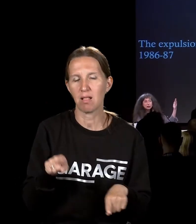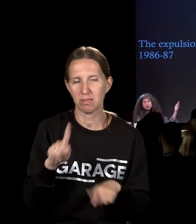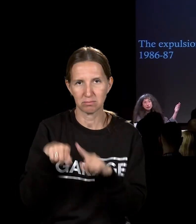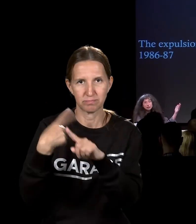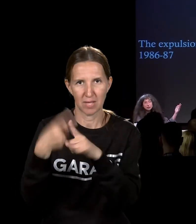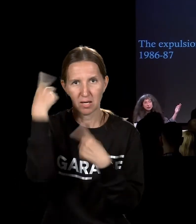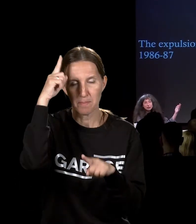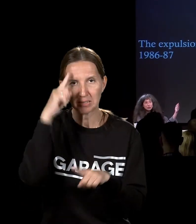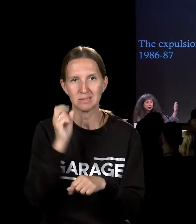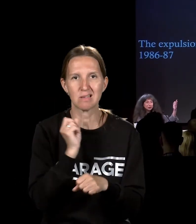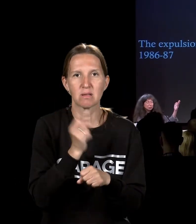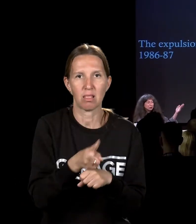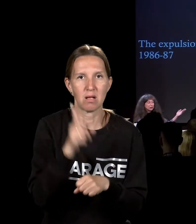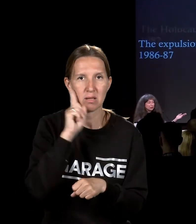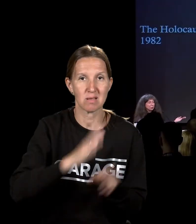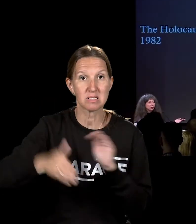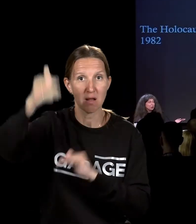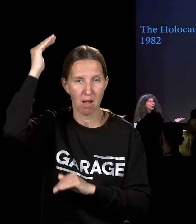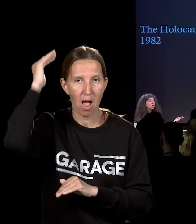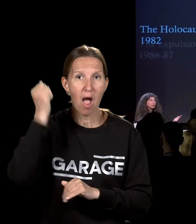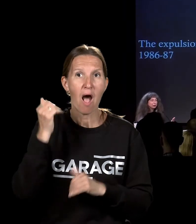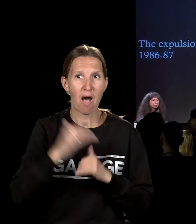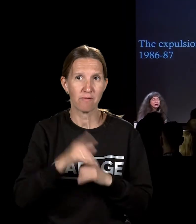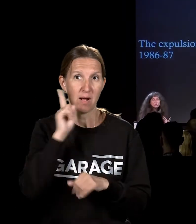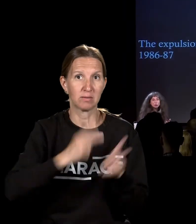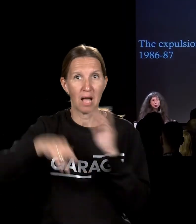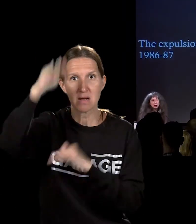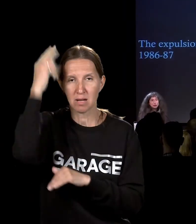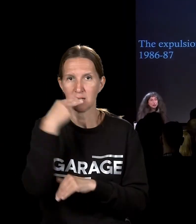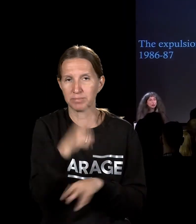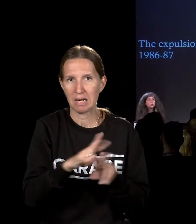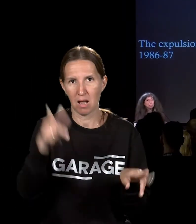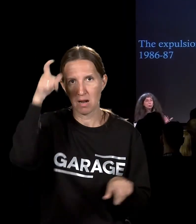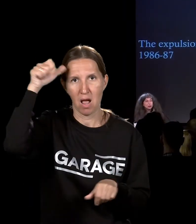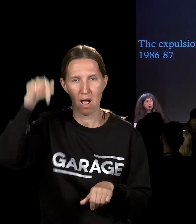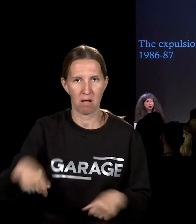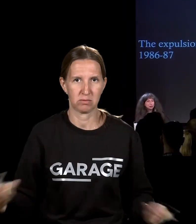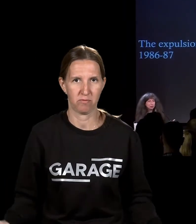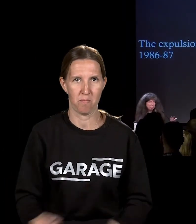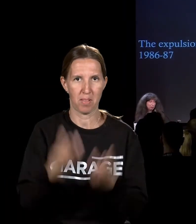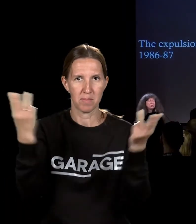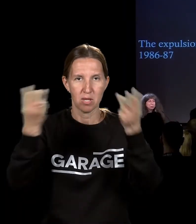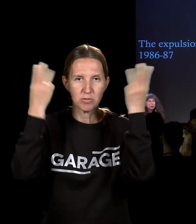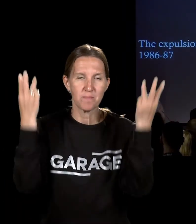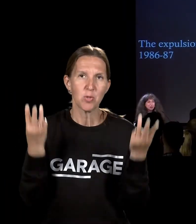как ад с адским пламенем. Это действительно такой очень странный диалог с библейской